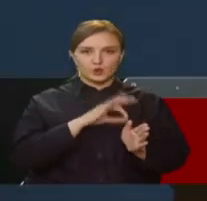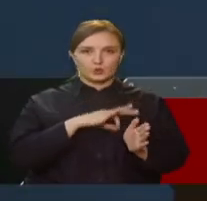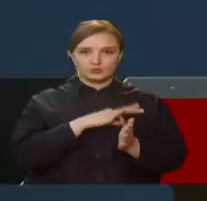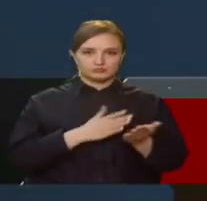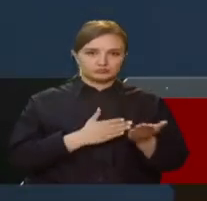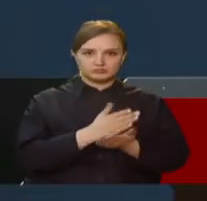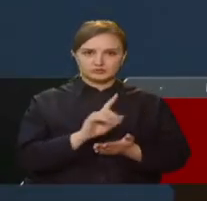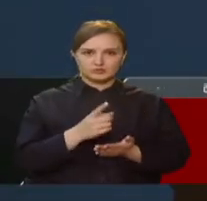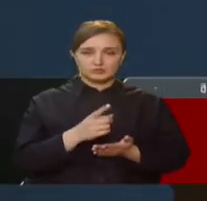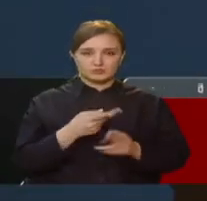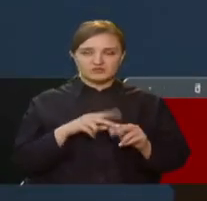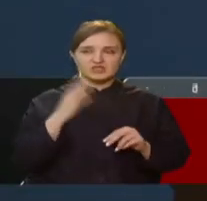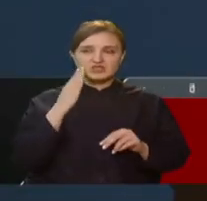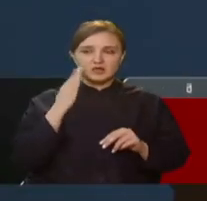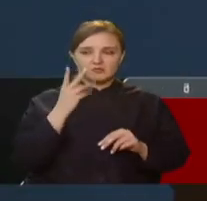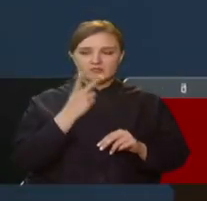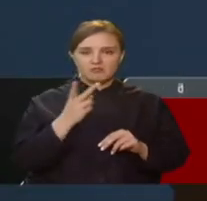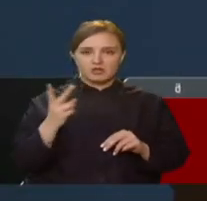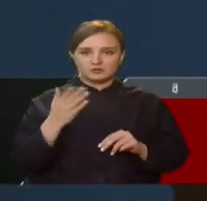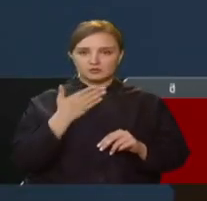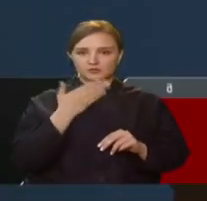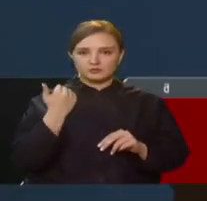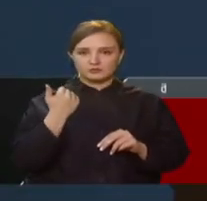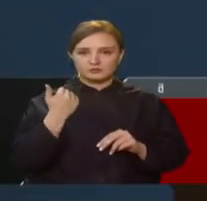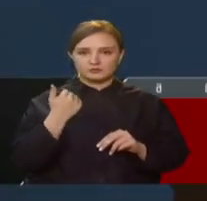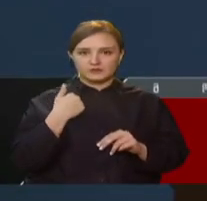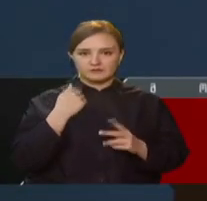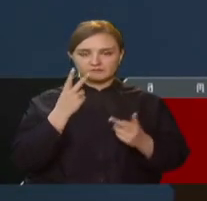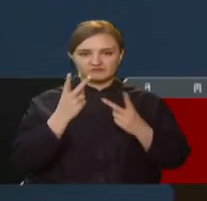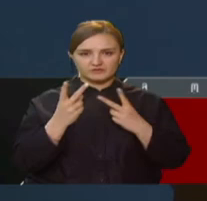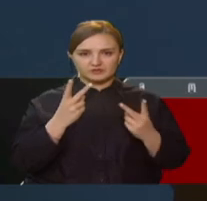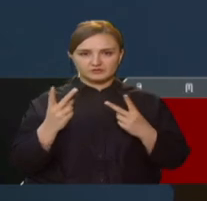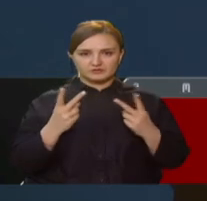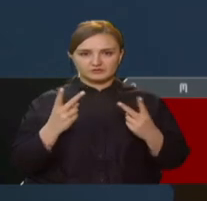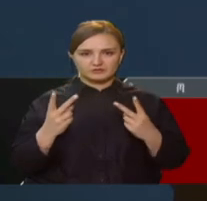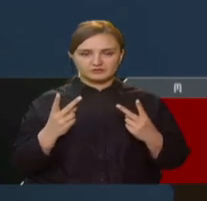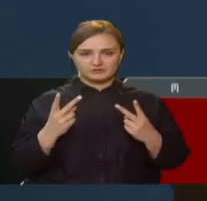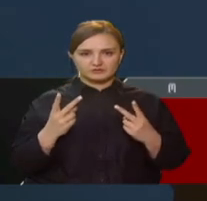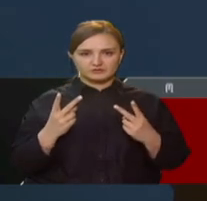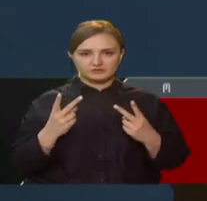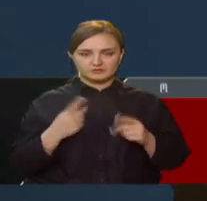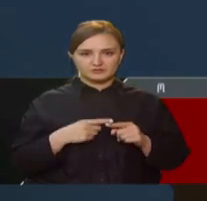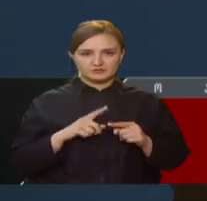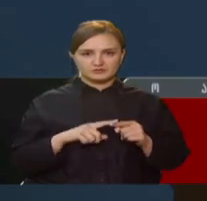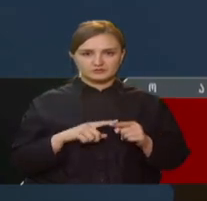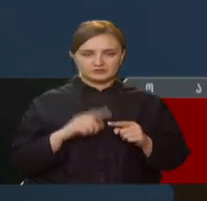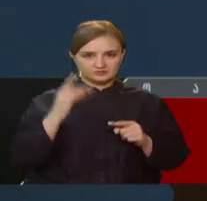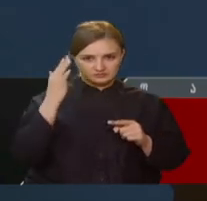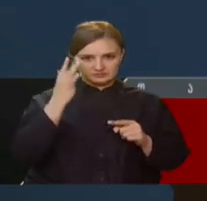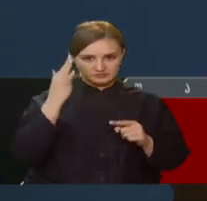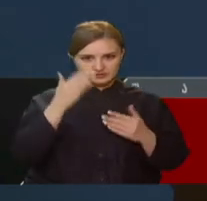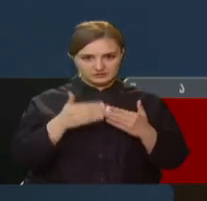պիրով։ Արա Սամարդլիանովա խովել նաբիջ զերոմ էլ սաց մեվ խետավդի, մի մի խանա իմ դասկունամդ է, իմ